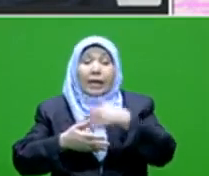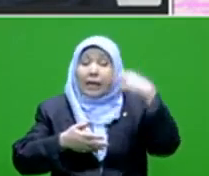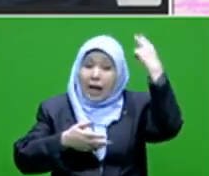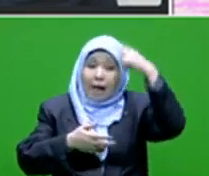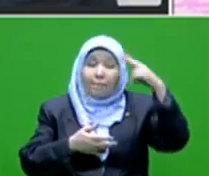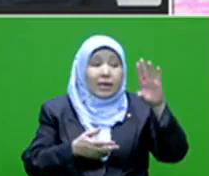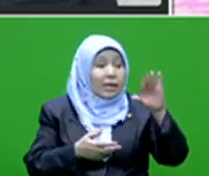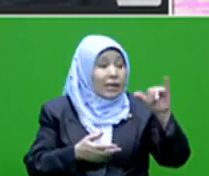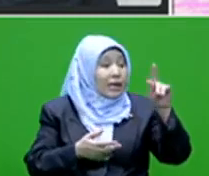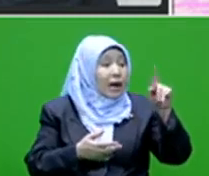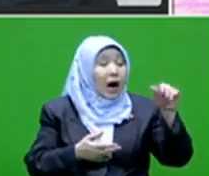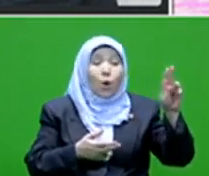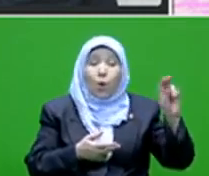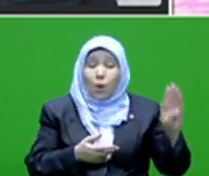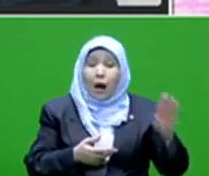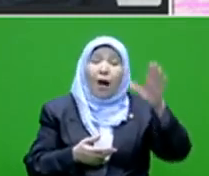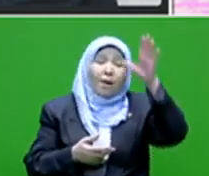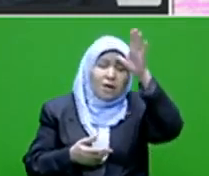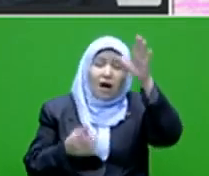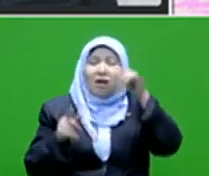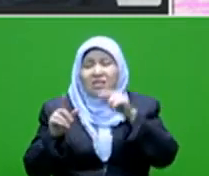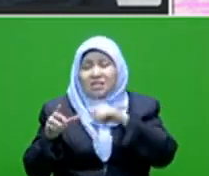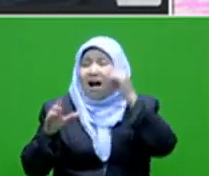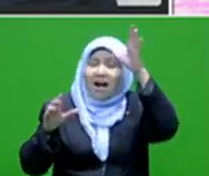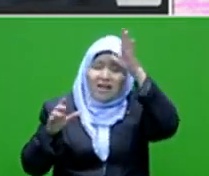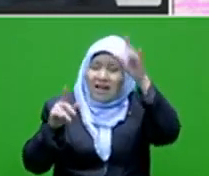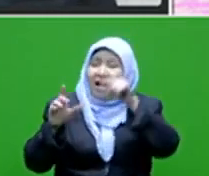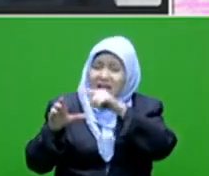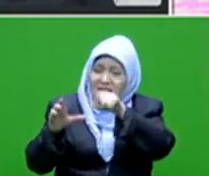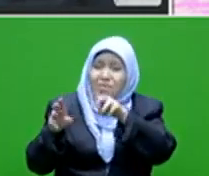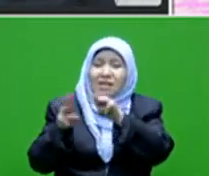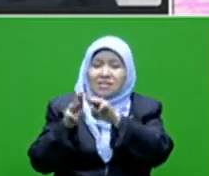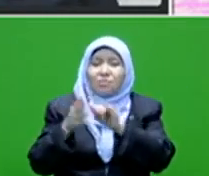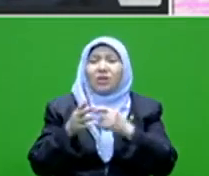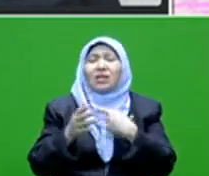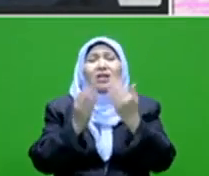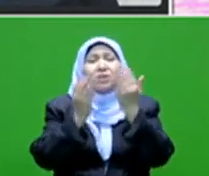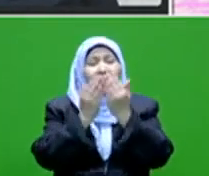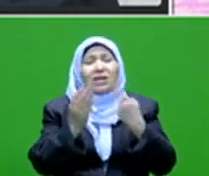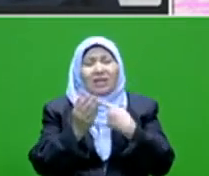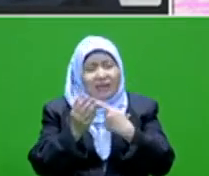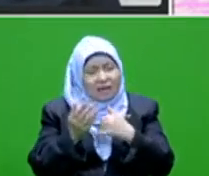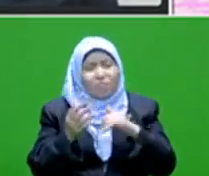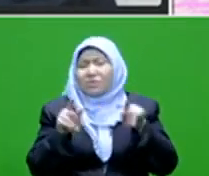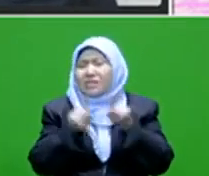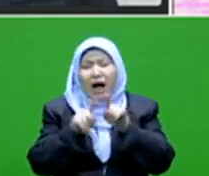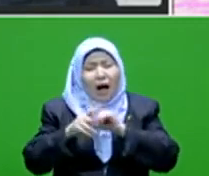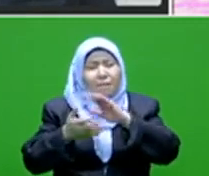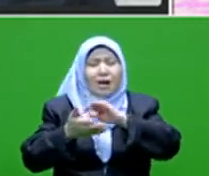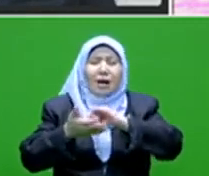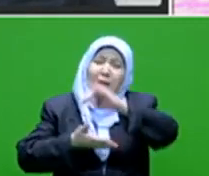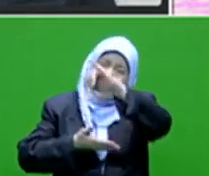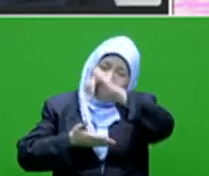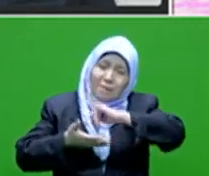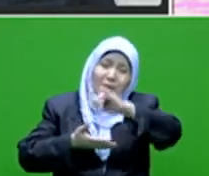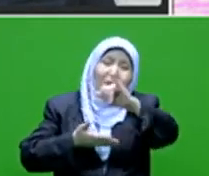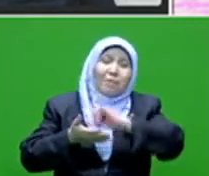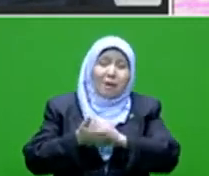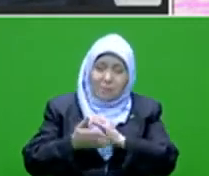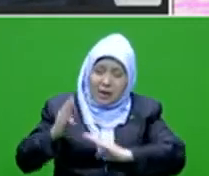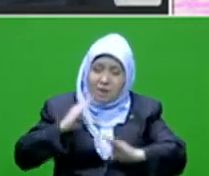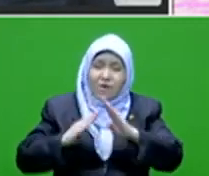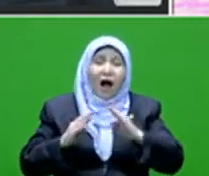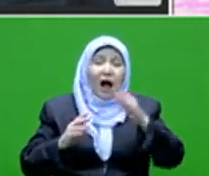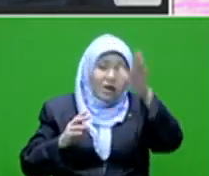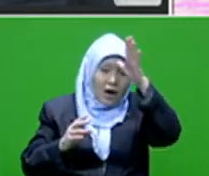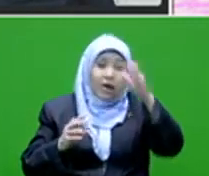Yaakob, tapi tu kata ayah depa ni, sebab ayah macam tu. Kita doalah supaya kita semua jadi ayah yang macam ni. Amin. Sebab daripada ayah yang kuat